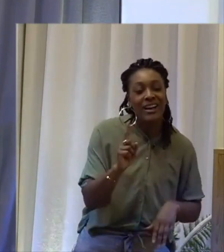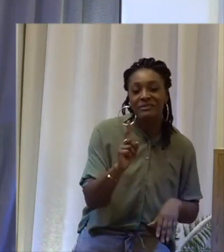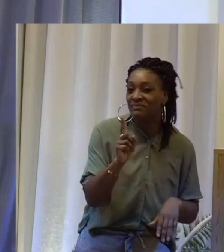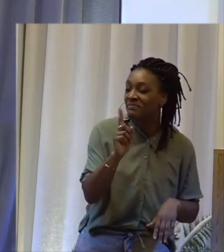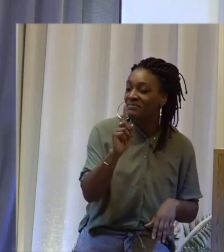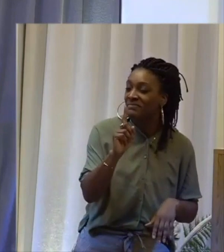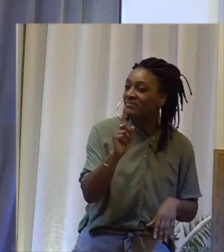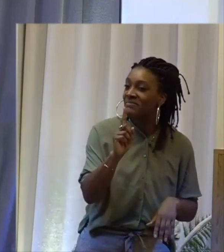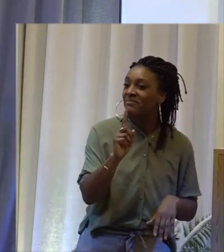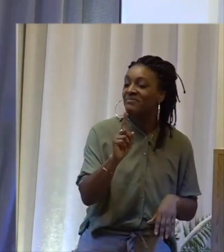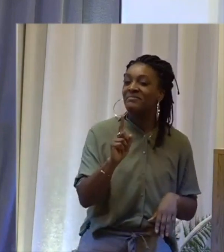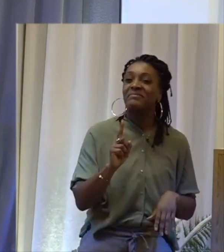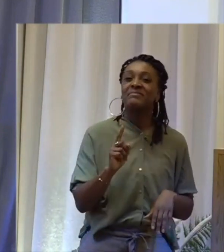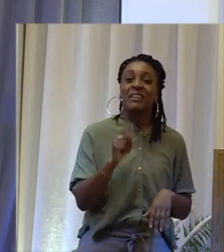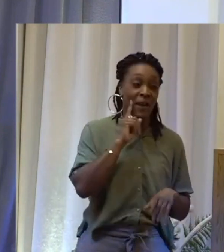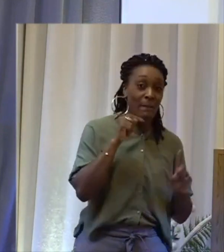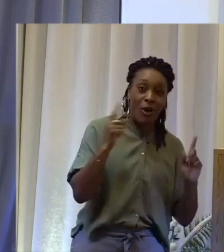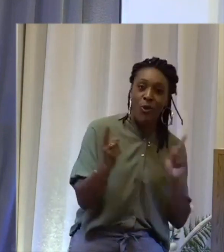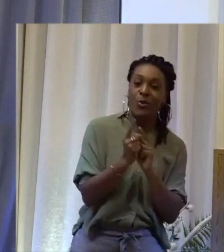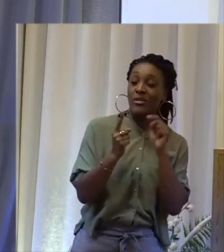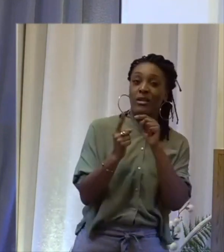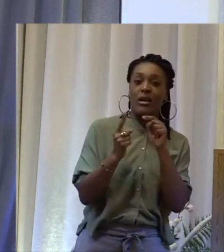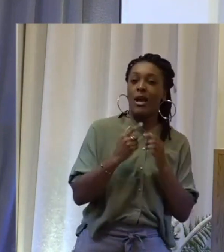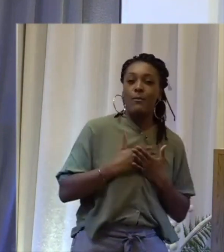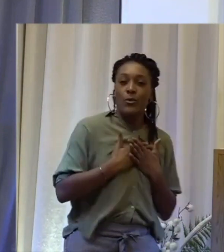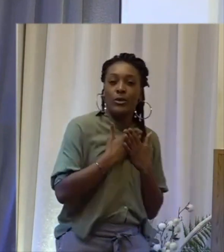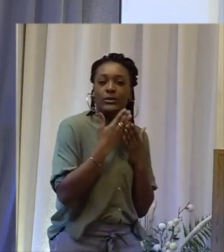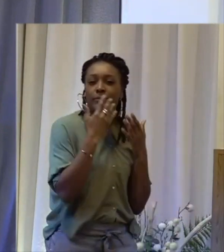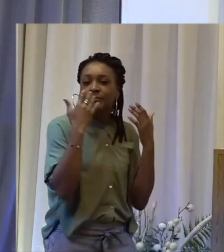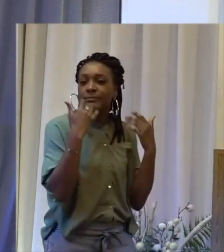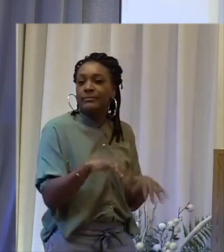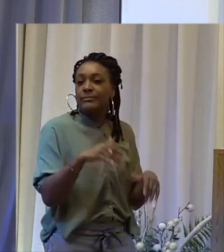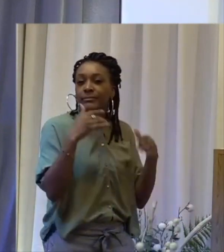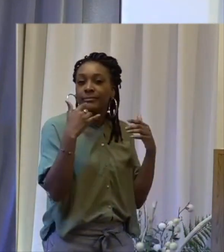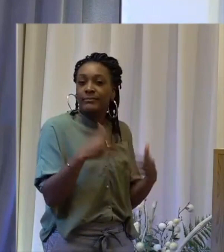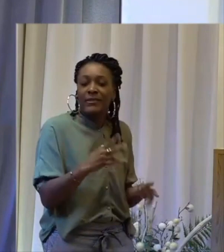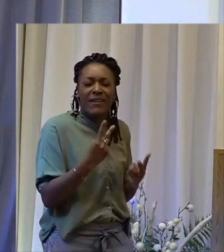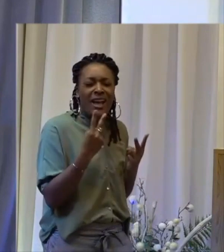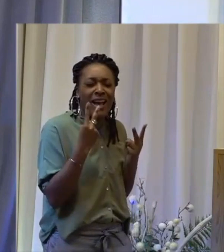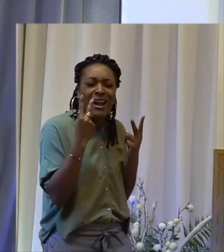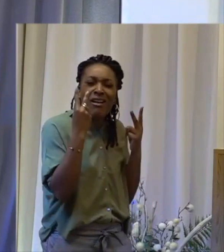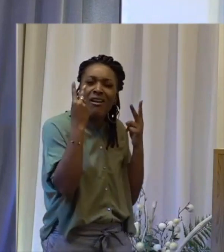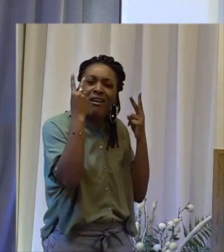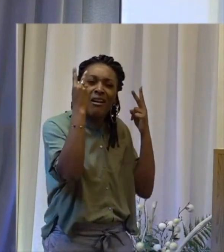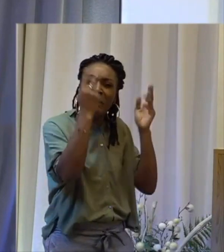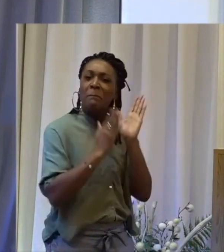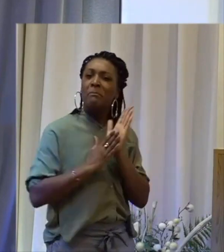entendu, un amour qu'on ne mérite pas et qu'on n'a rien fait pour recevoir.